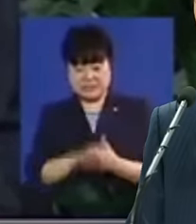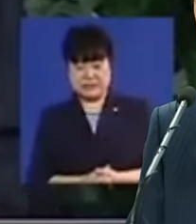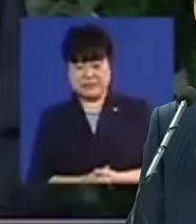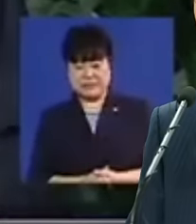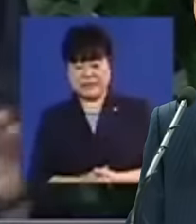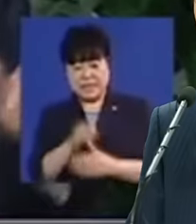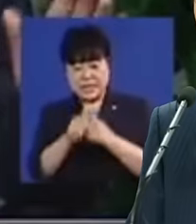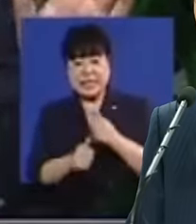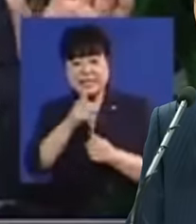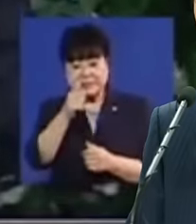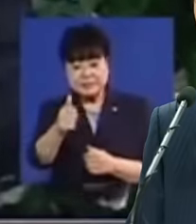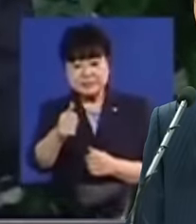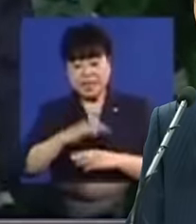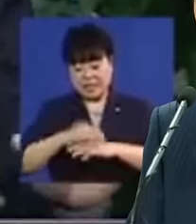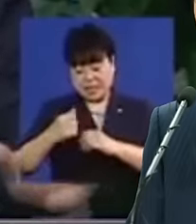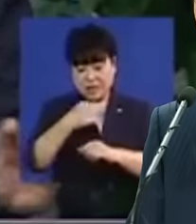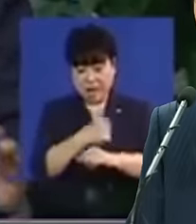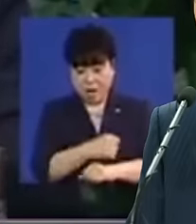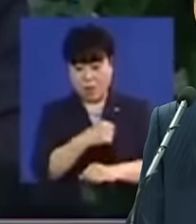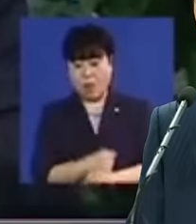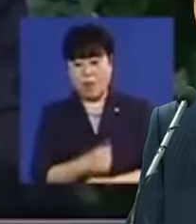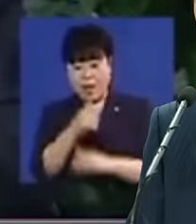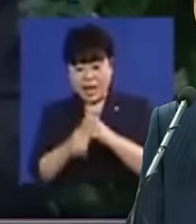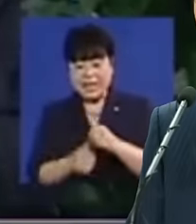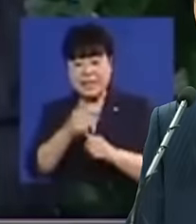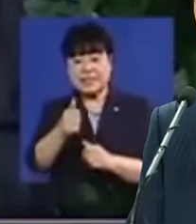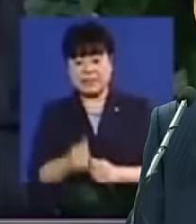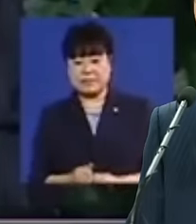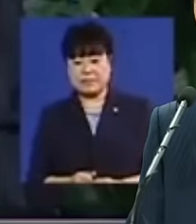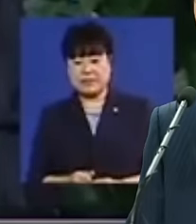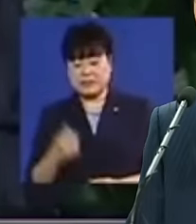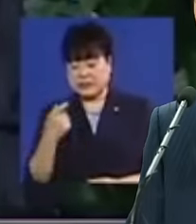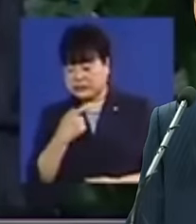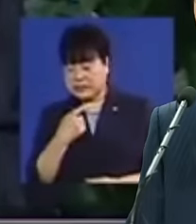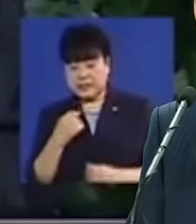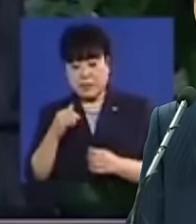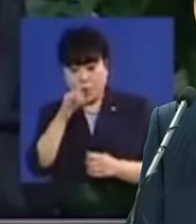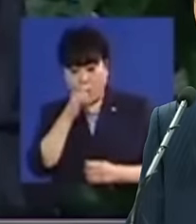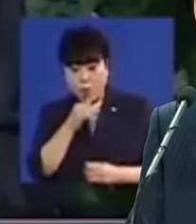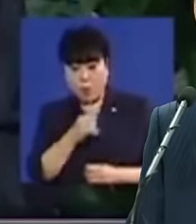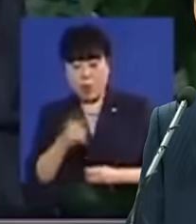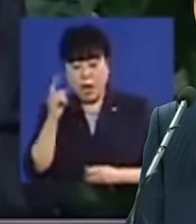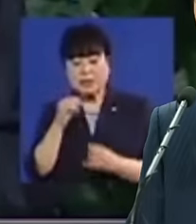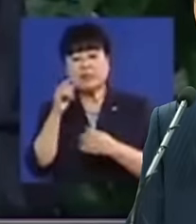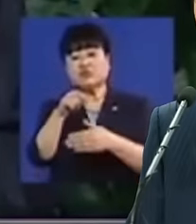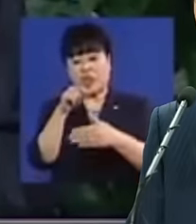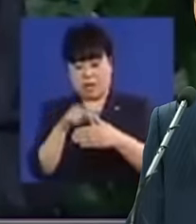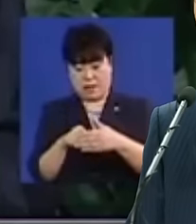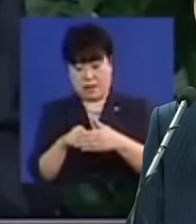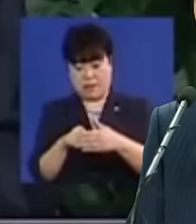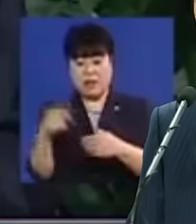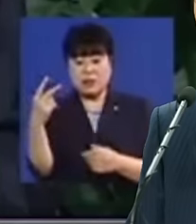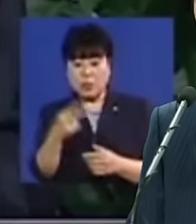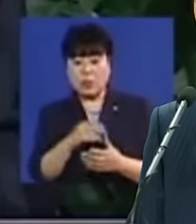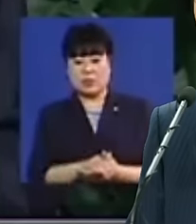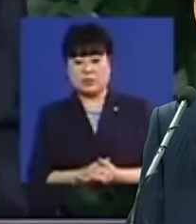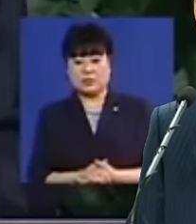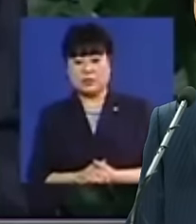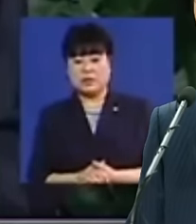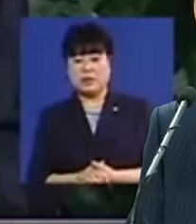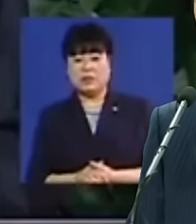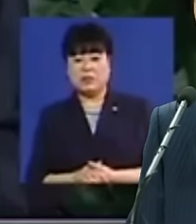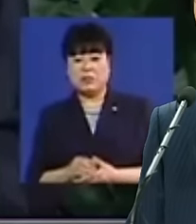전적으로 하나님을 대적하고 하나님께 등을 돌린 사람도 있고 악한 사람 중에 어느